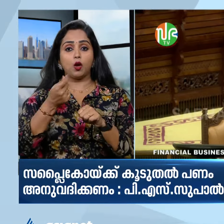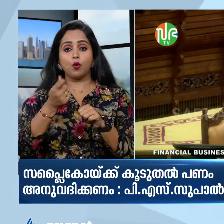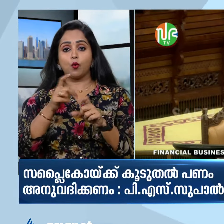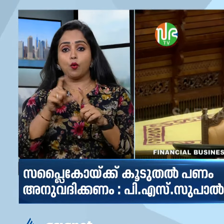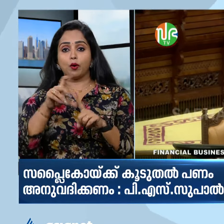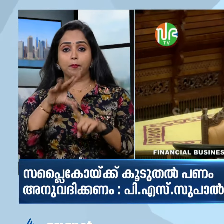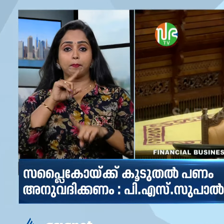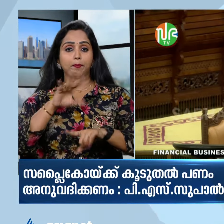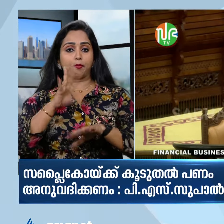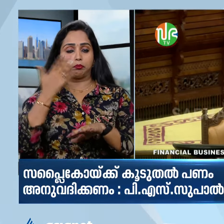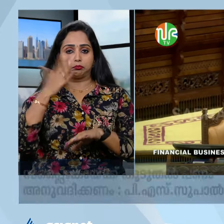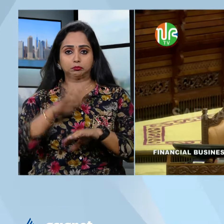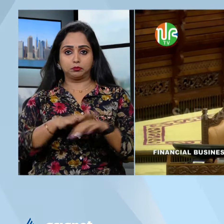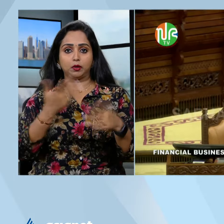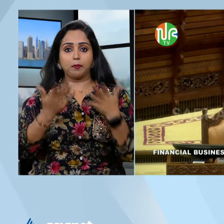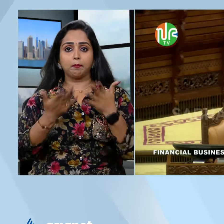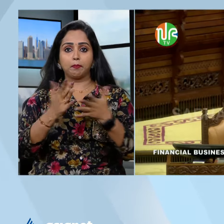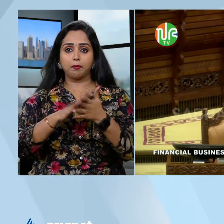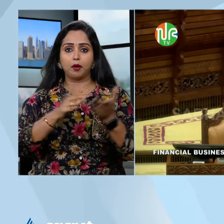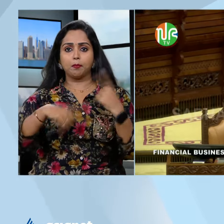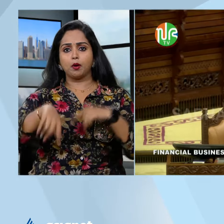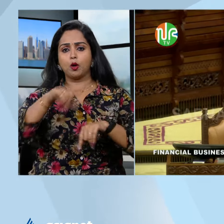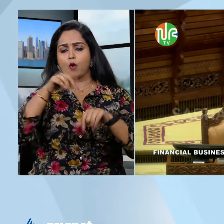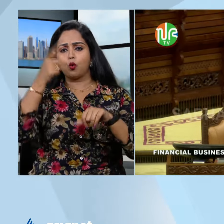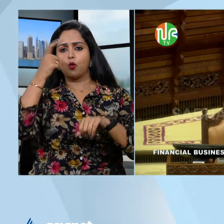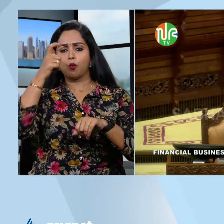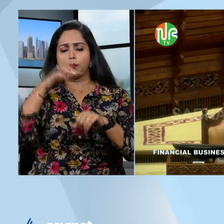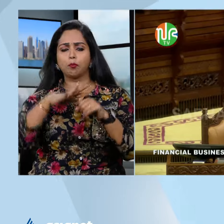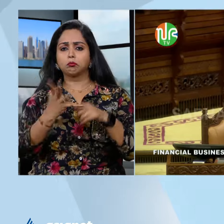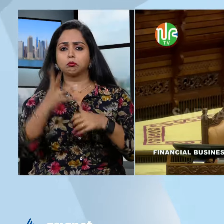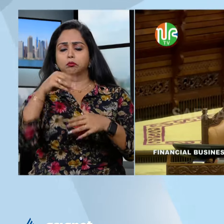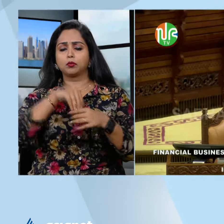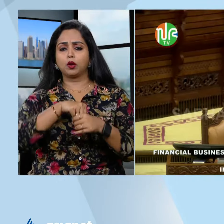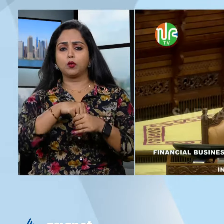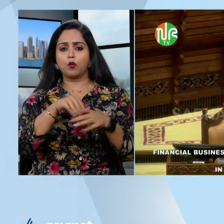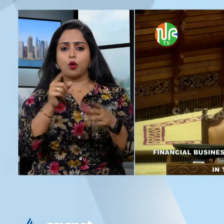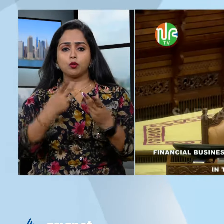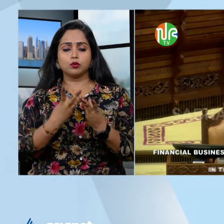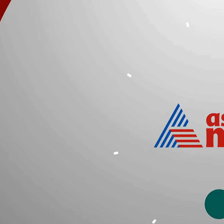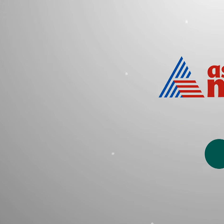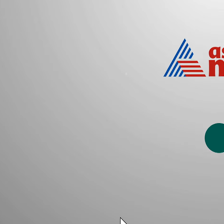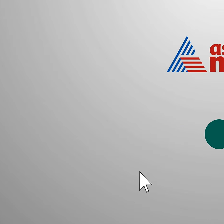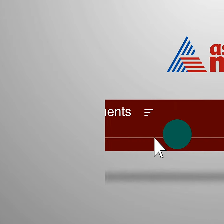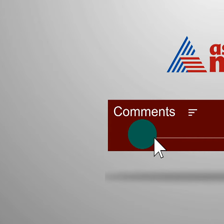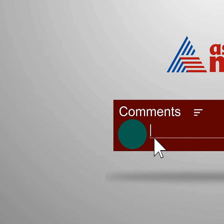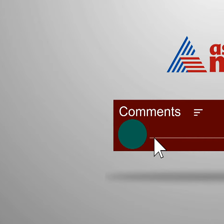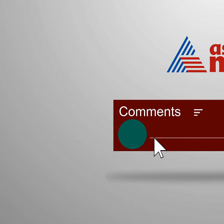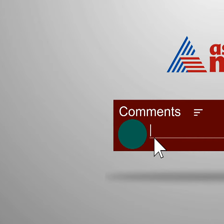എനിക്കറിയില്ല. അതുകൊണ്ട് തീർച്ചയായിട്ടും ഈ വിഷയത്തിൽ അങ്ങ് ഇടപെടണം. അങ്ങ് ഇടപെട്ടതിന് പരിഹാരം ഉണ്ടാക്കണം.